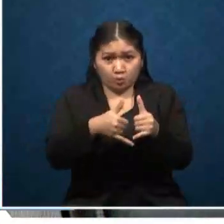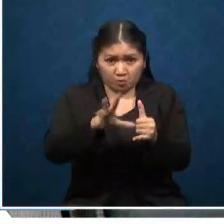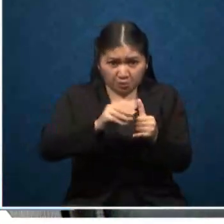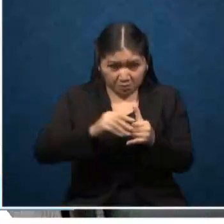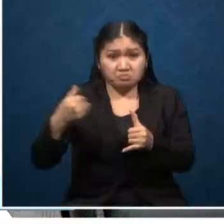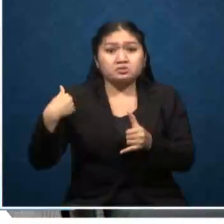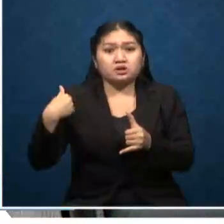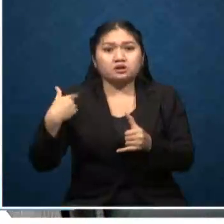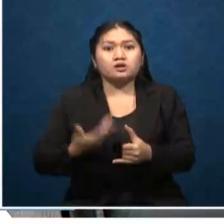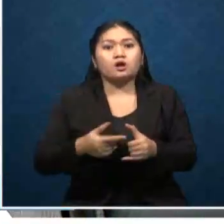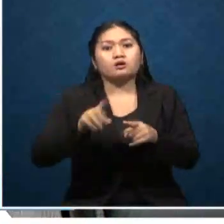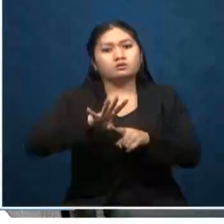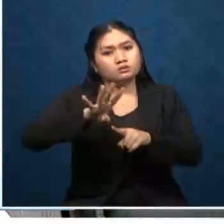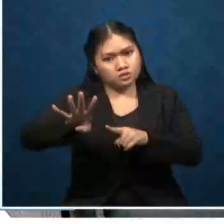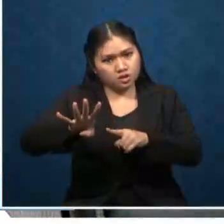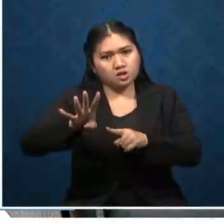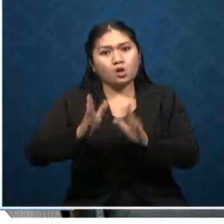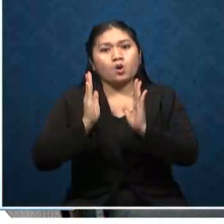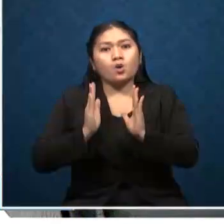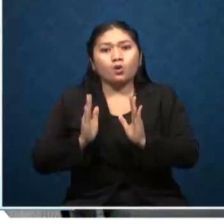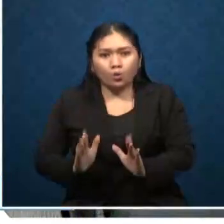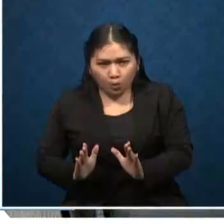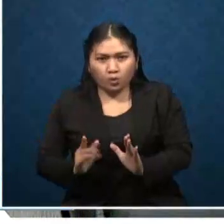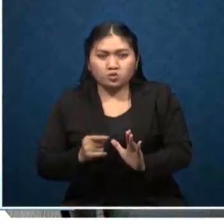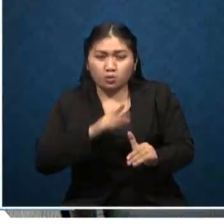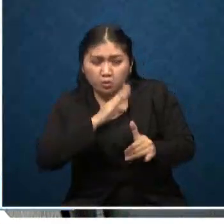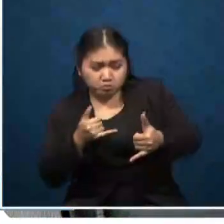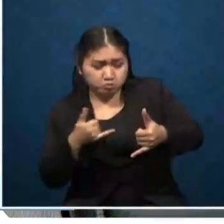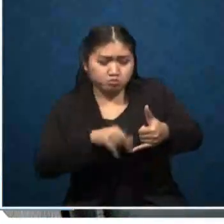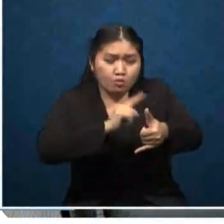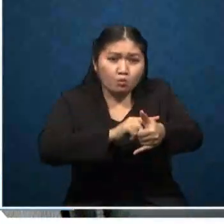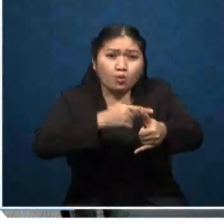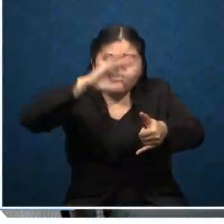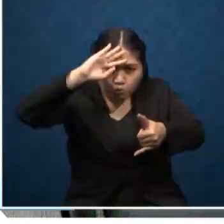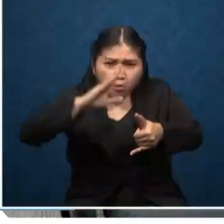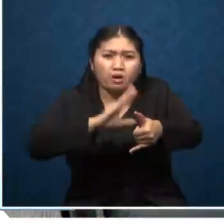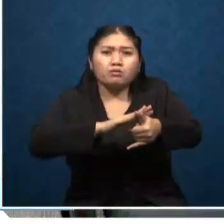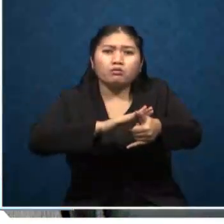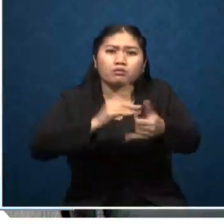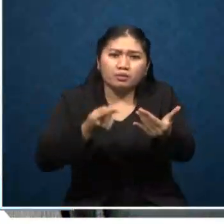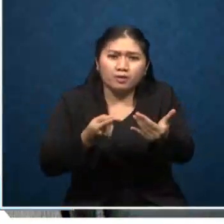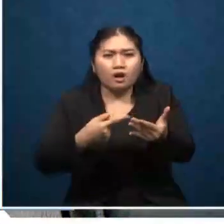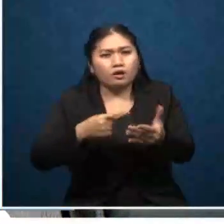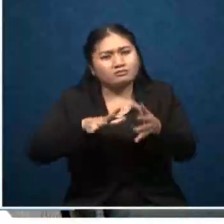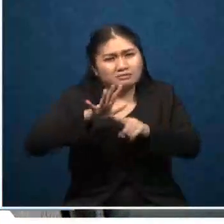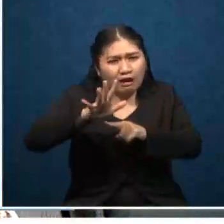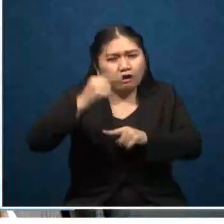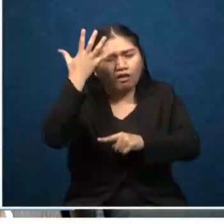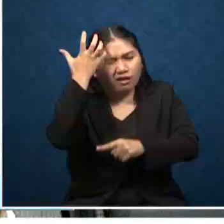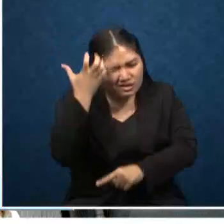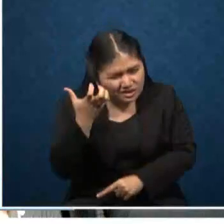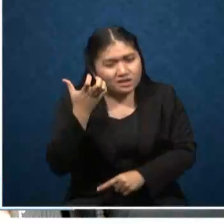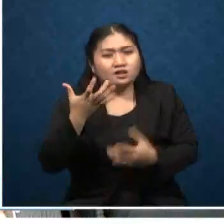ข้อที 4 สูญเสียอาธาร์กําลังจากการสัมผัิ suf visionข้อที 5 ออดล้าและเครียจจากการทำงาน